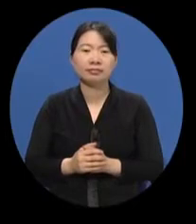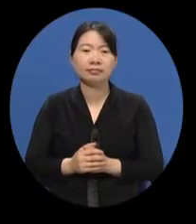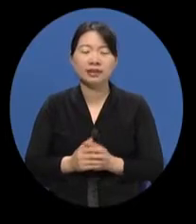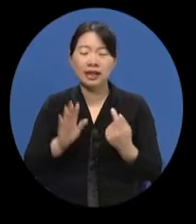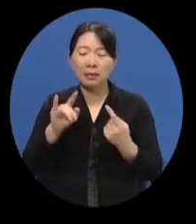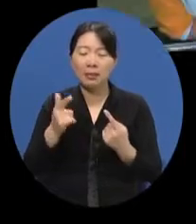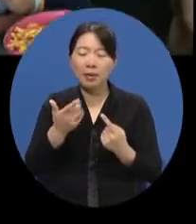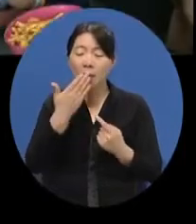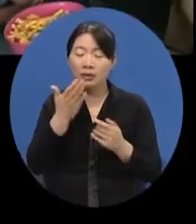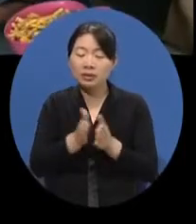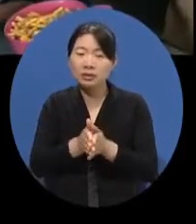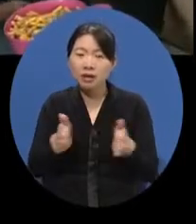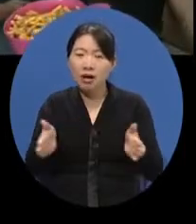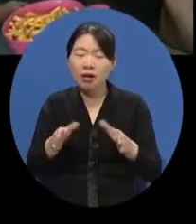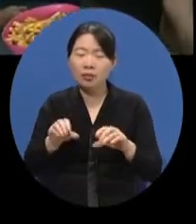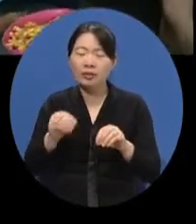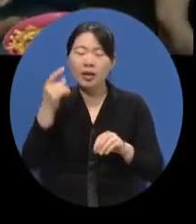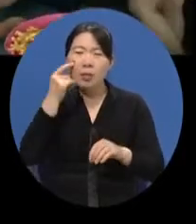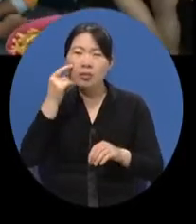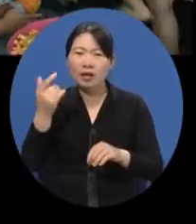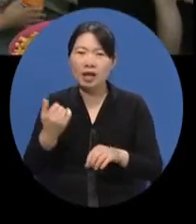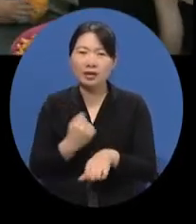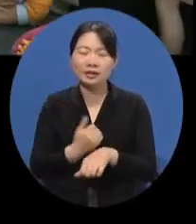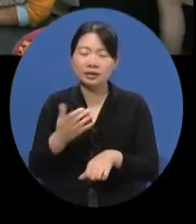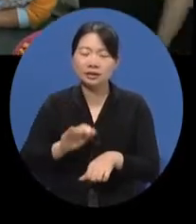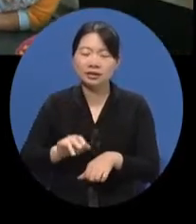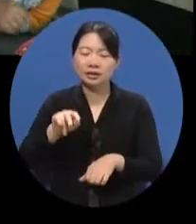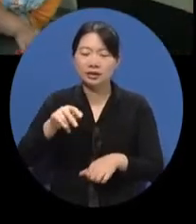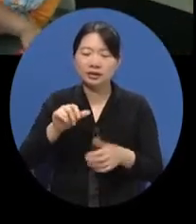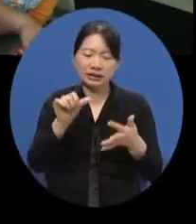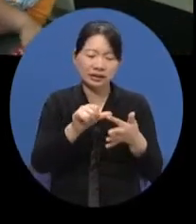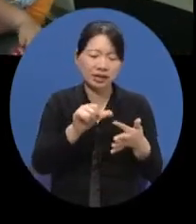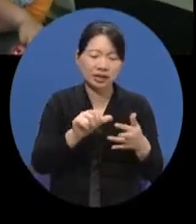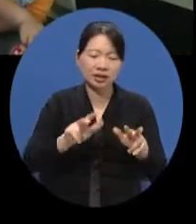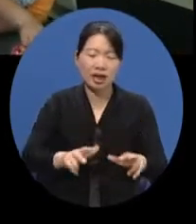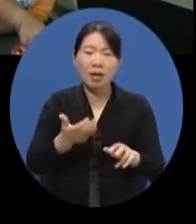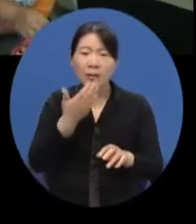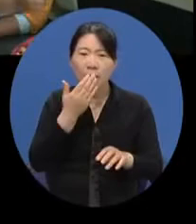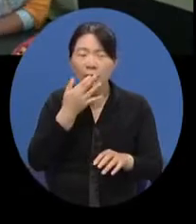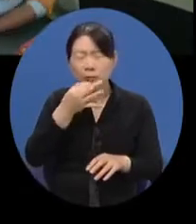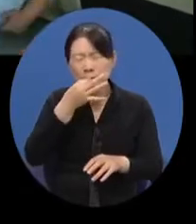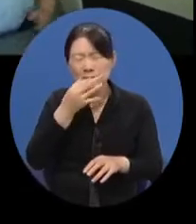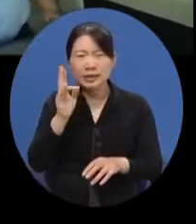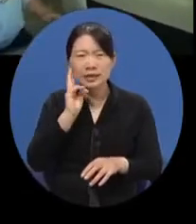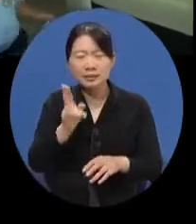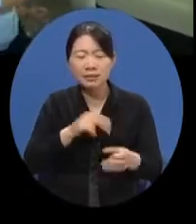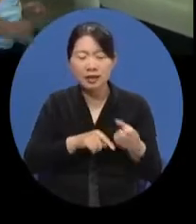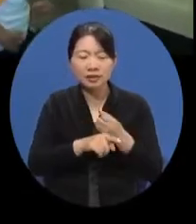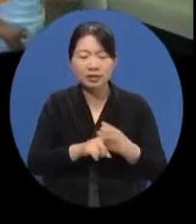한 번 먹기 시작하면 멈출 줄 모르는 상길이. 왜 이렇게 식탐이 심한 걸까요?